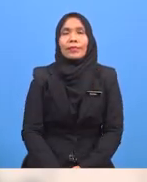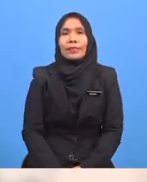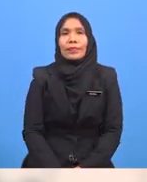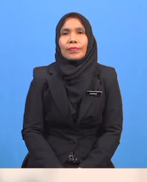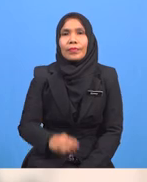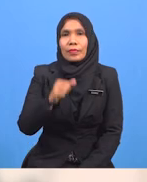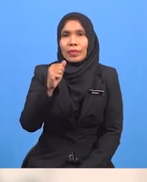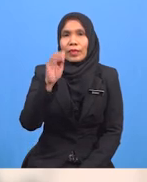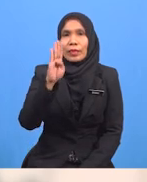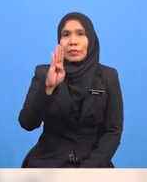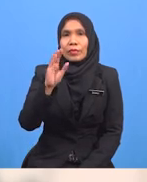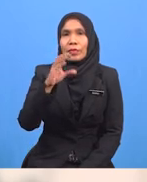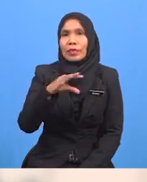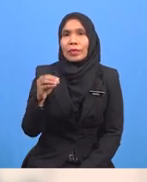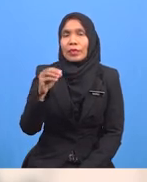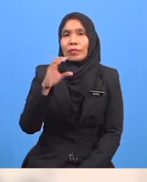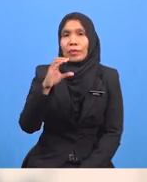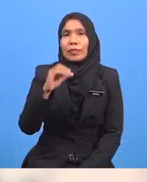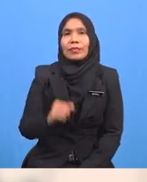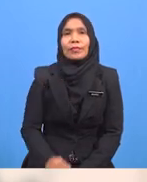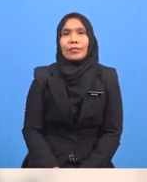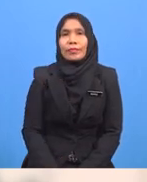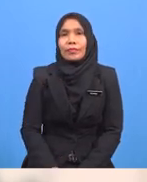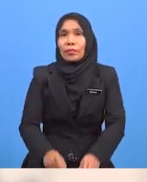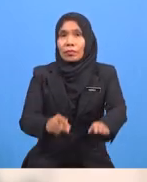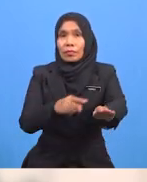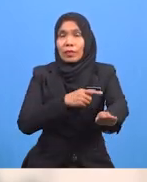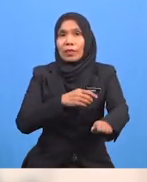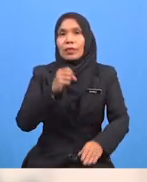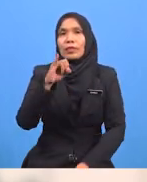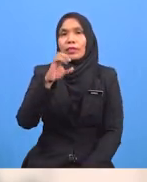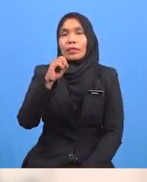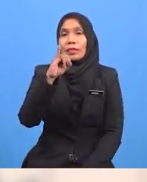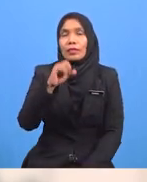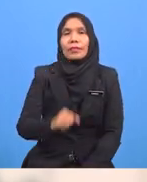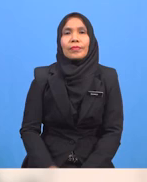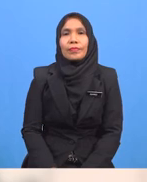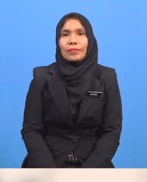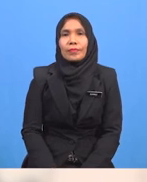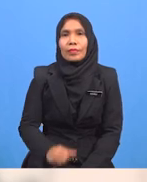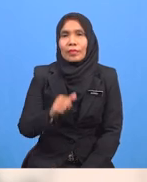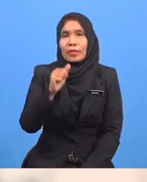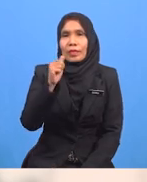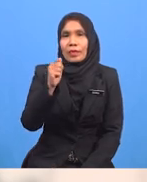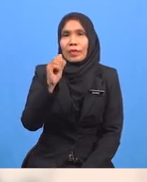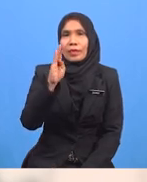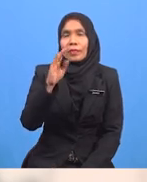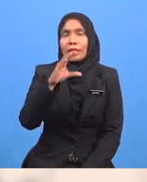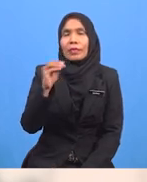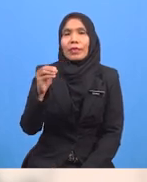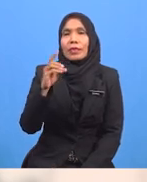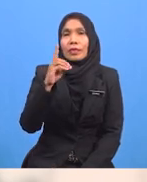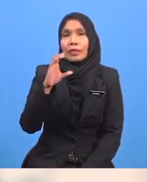a key b dan c 8 jam setiap sisi a b dan si elah